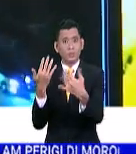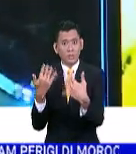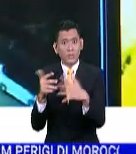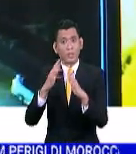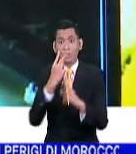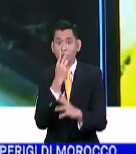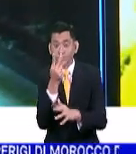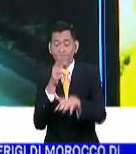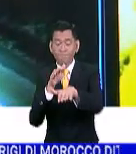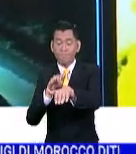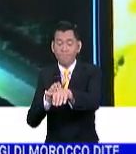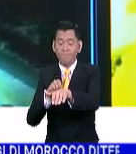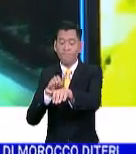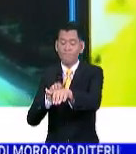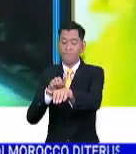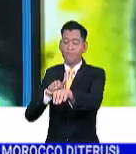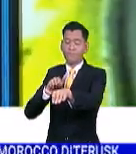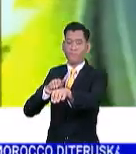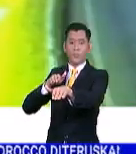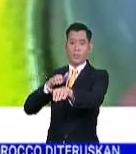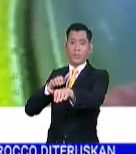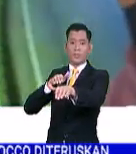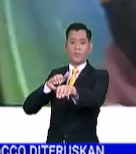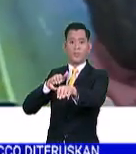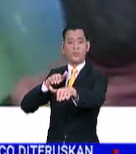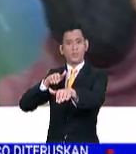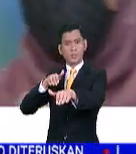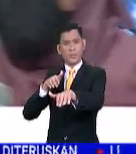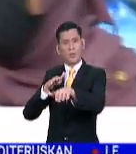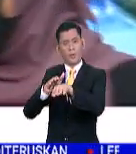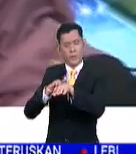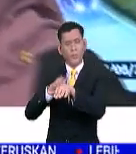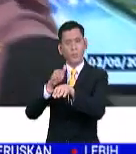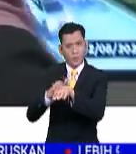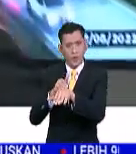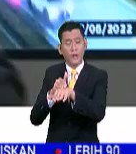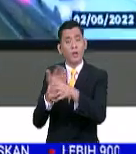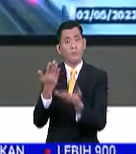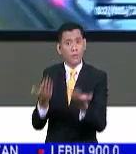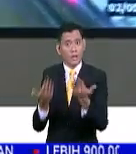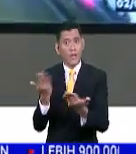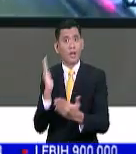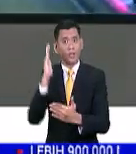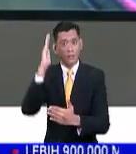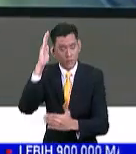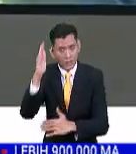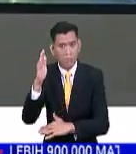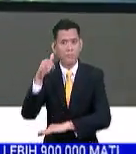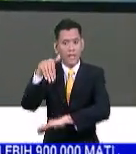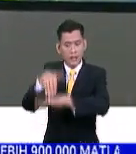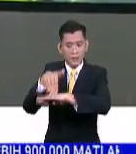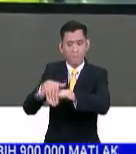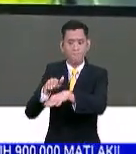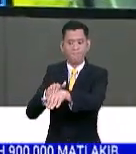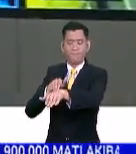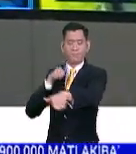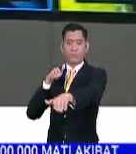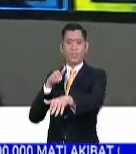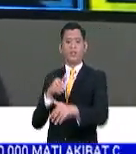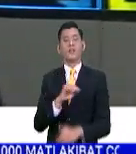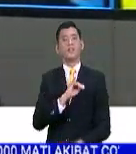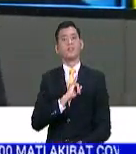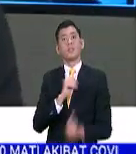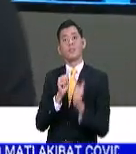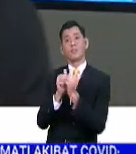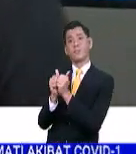dijangka akan bertambah menjelang lewat tengah malam nanti. Baik, untuk itu terus saja kita bersama dengan